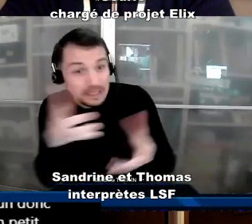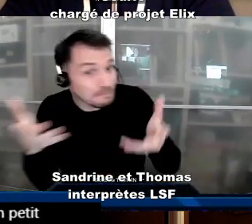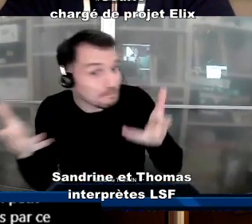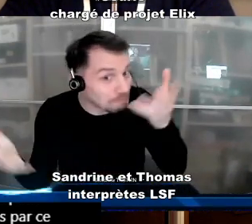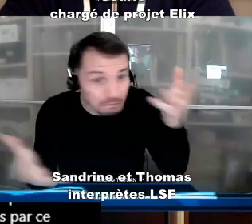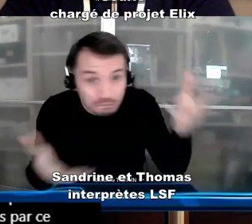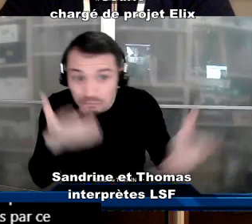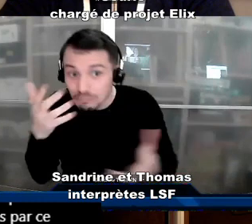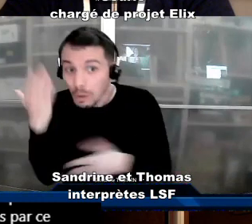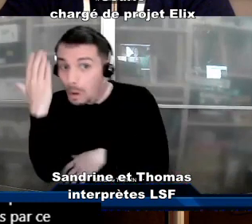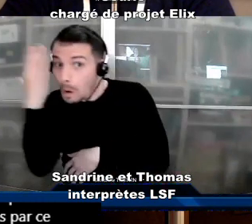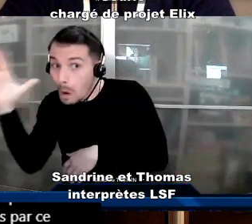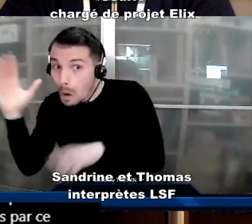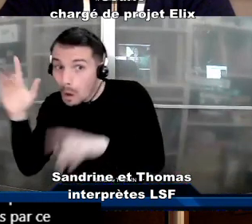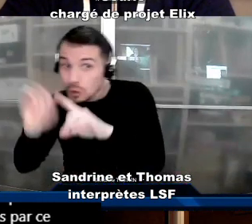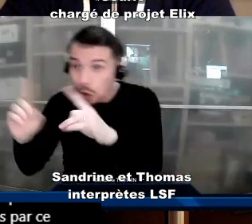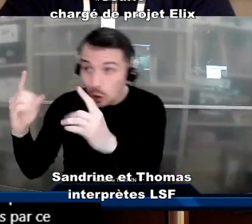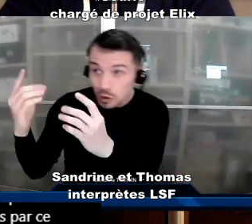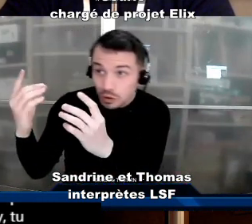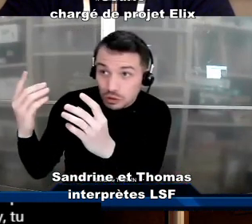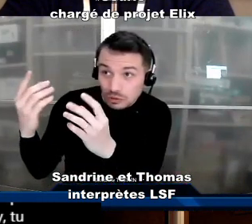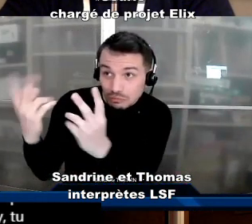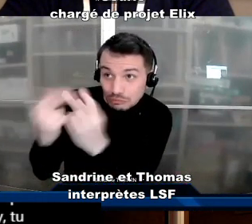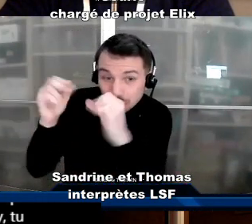aux autres dimensions d'Elix.